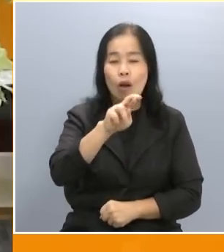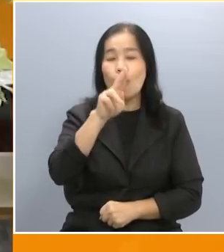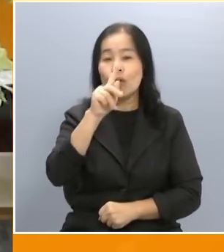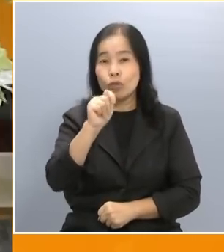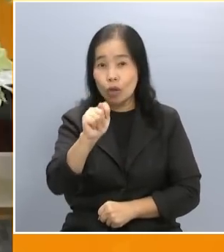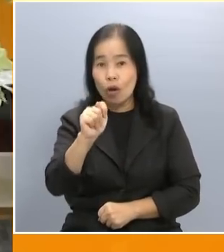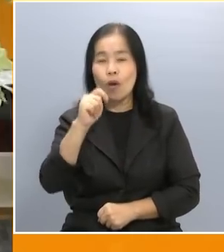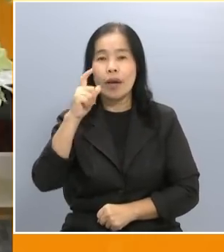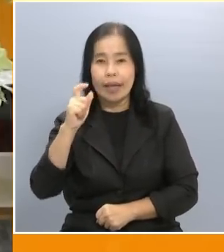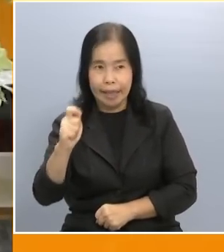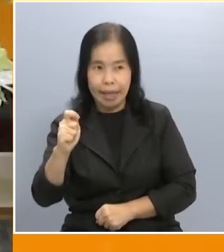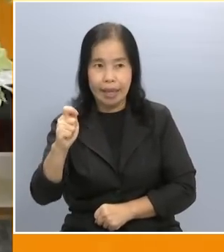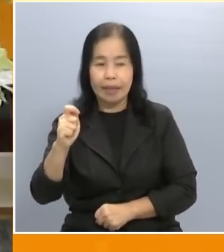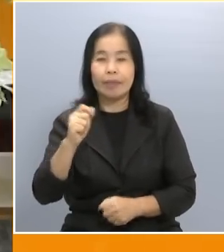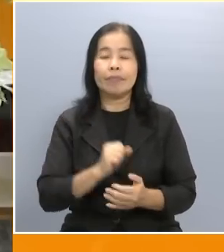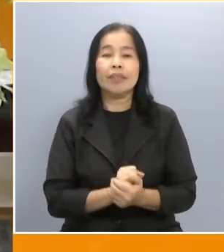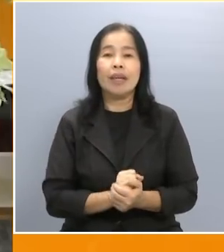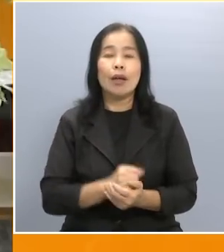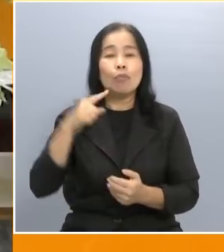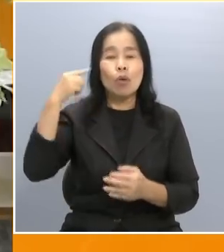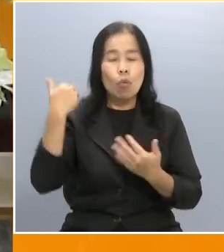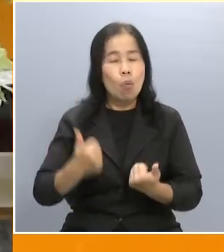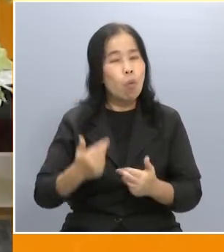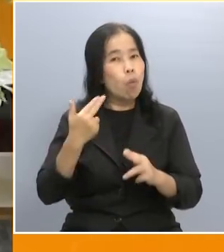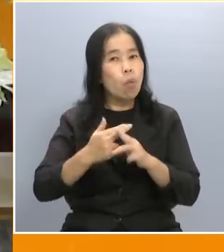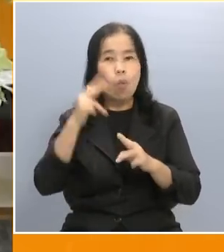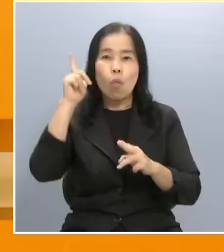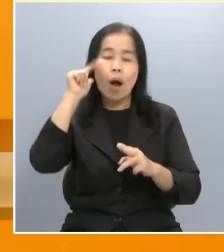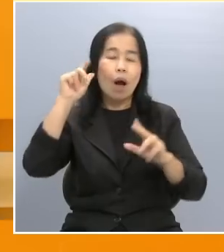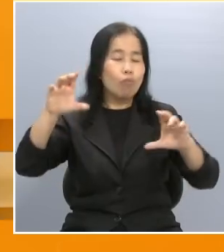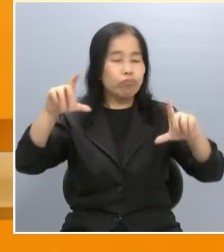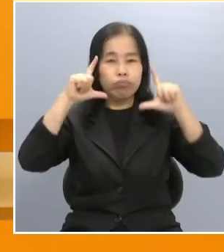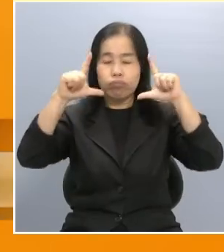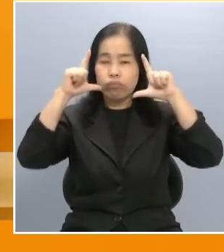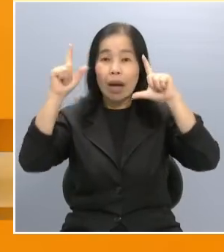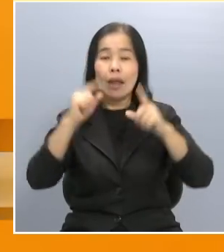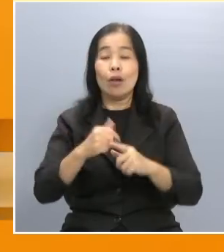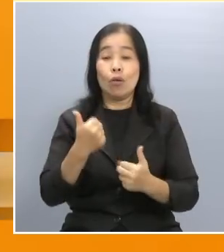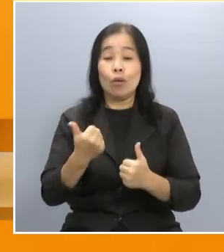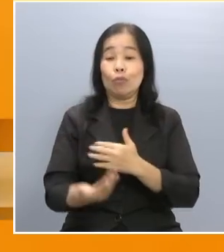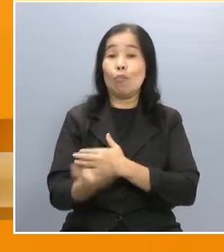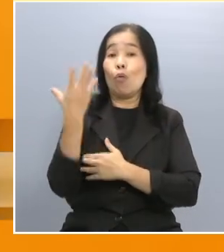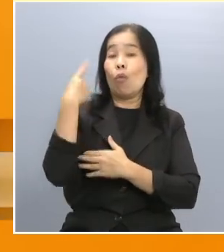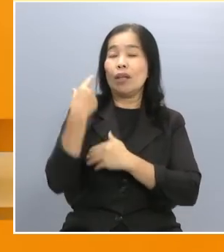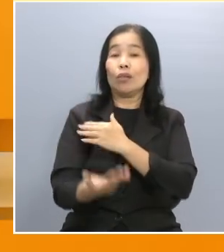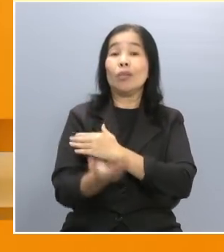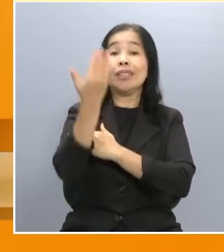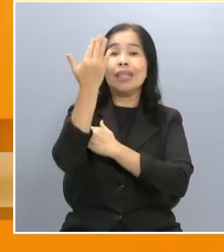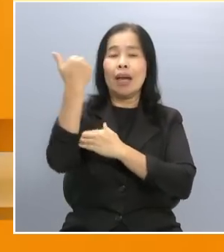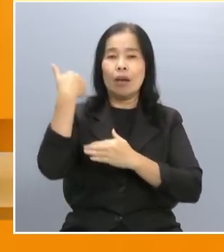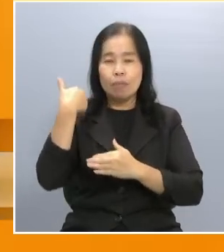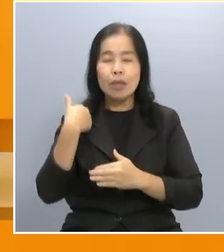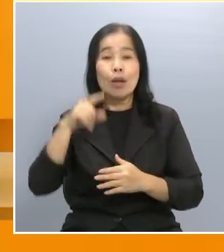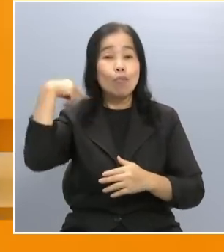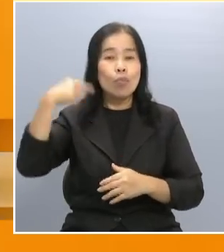อาทิติยาเบญจะปะร้อนแรงจริงๆปรากฏเมื่อวานนี้ตอนเช้าคนคัดลบภาพ